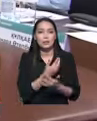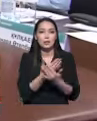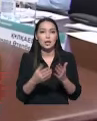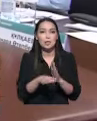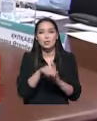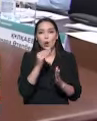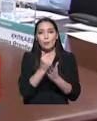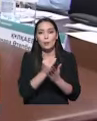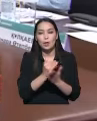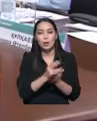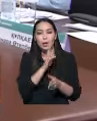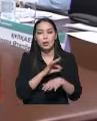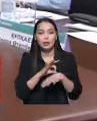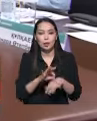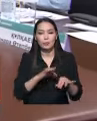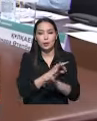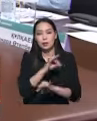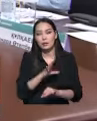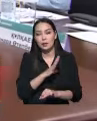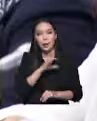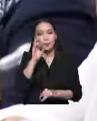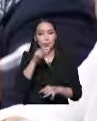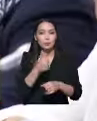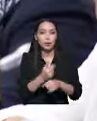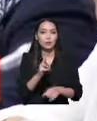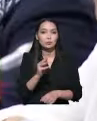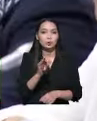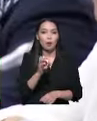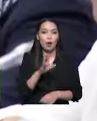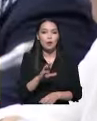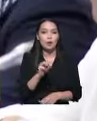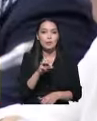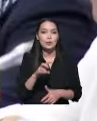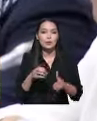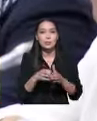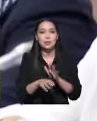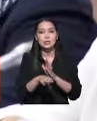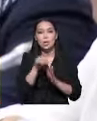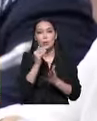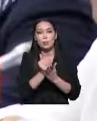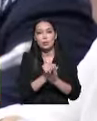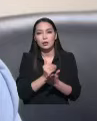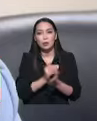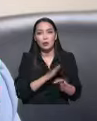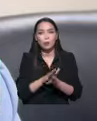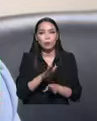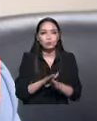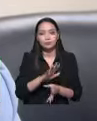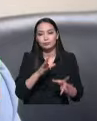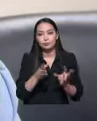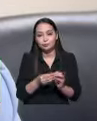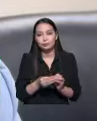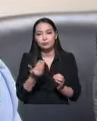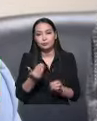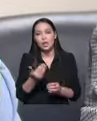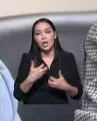сайлауалды бағдарламасының іске асырылуы талқыланды. Мемлекет басшысы Қасым-Жомарт Тоқаев Аманат партиясының сайлауалды бағдарламасын орындау